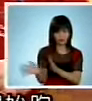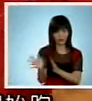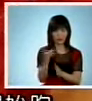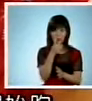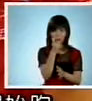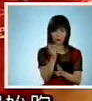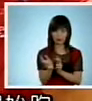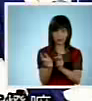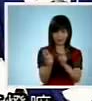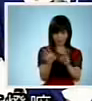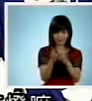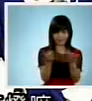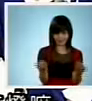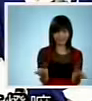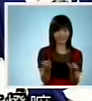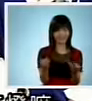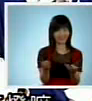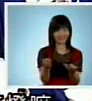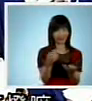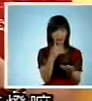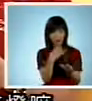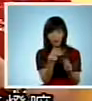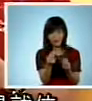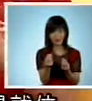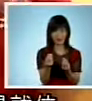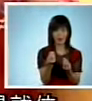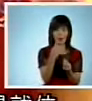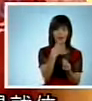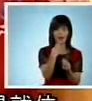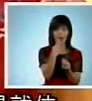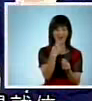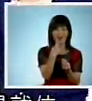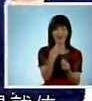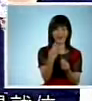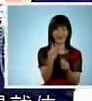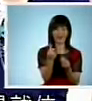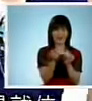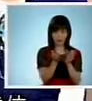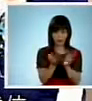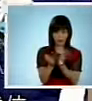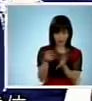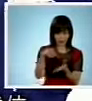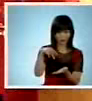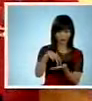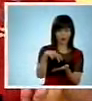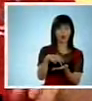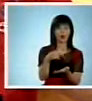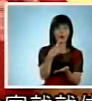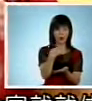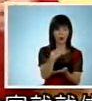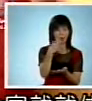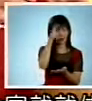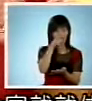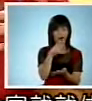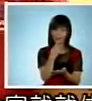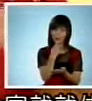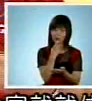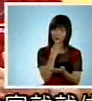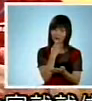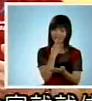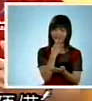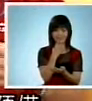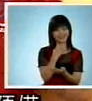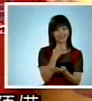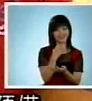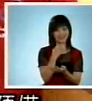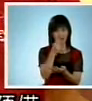绿灯就是开始跑。 OK， 那我们 所以没有红灯嘛，哈。 有 红灯 是 就 位 啊， 红灯是就位， 红黄绿，红灯红灯亮的时候大家就就